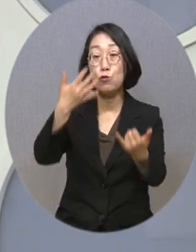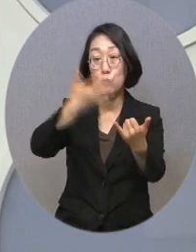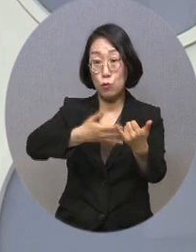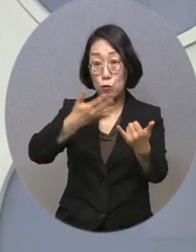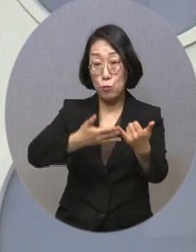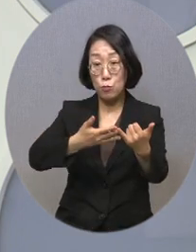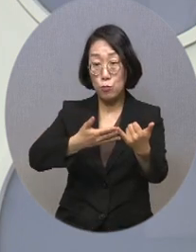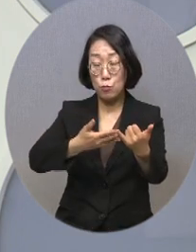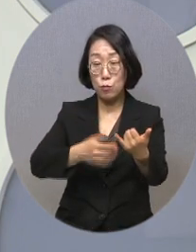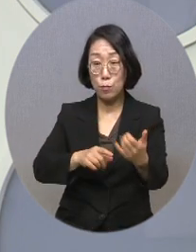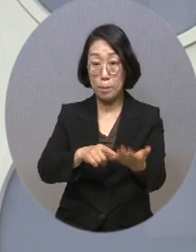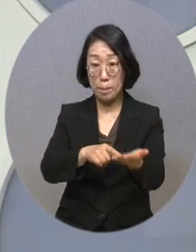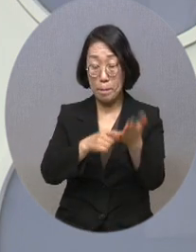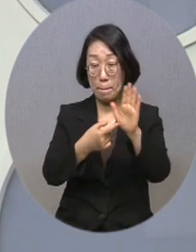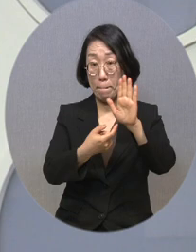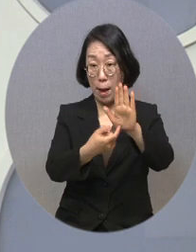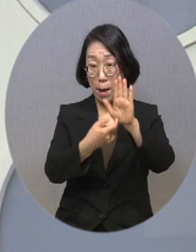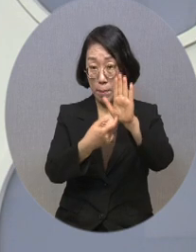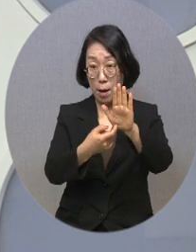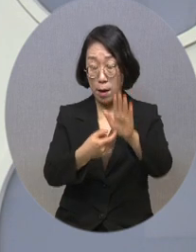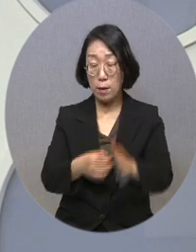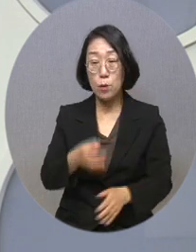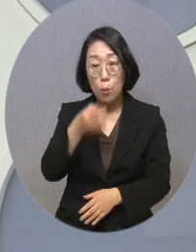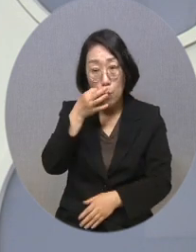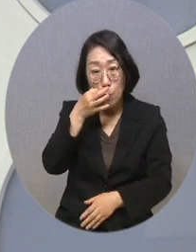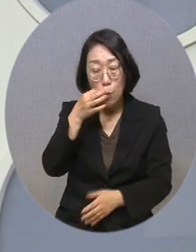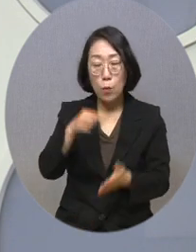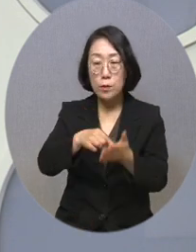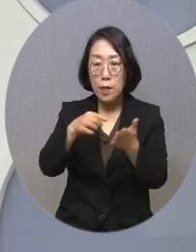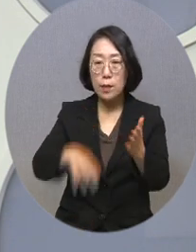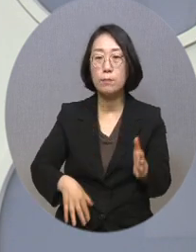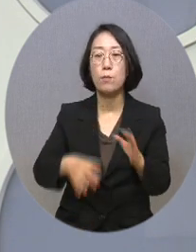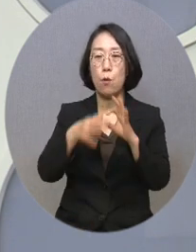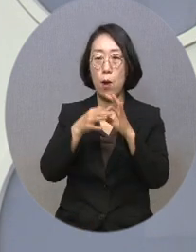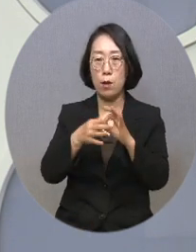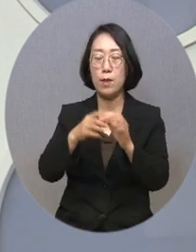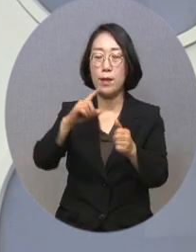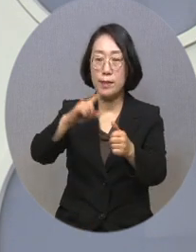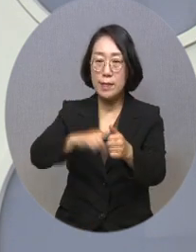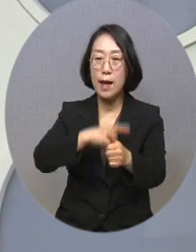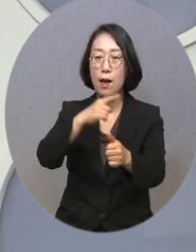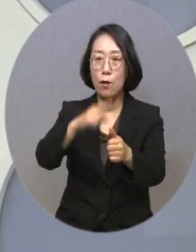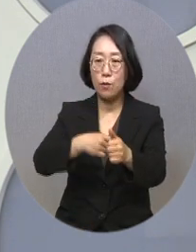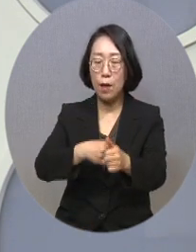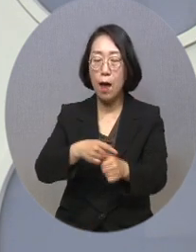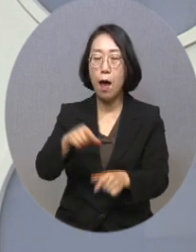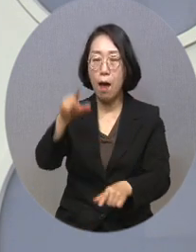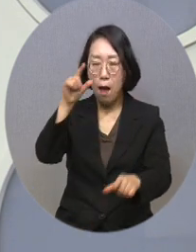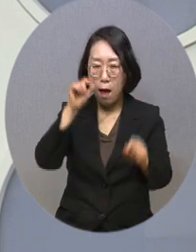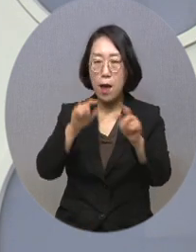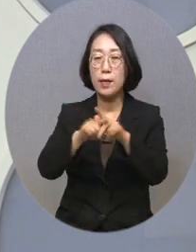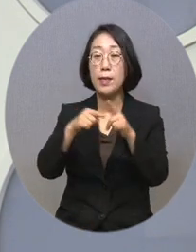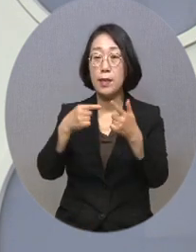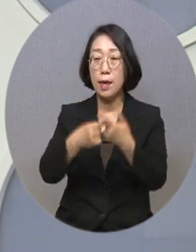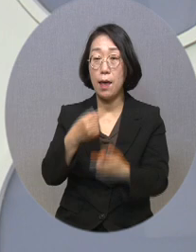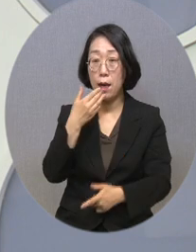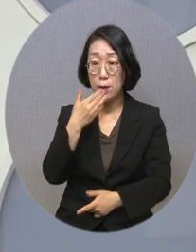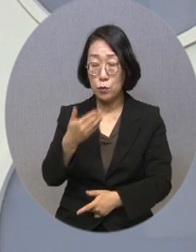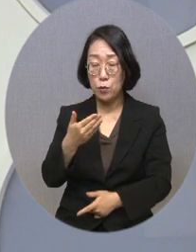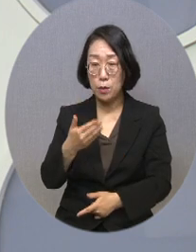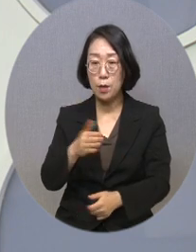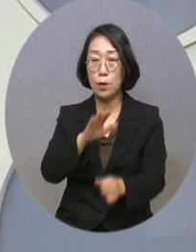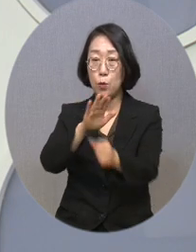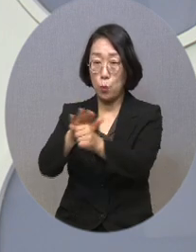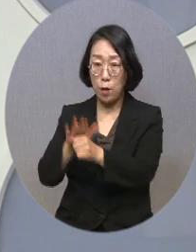통해서 납세자들이 세무에 좀 더 이렇게 자연스럽게 접근할 수 있도록 그렇게 하는 것은 지금 이렇게